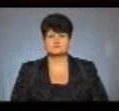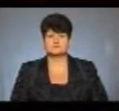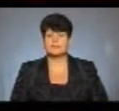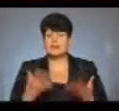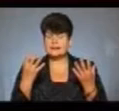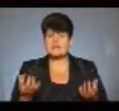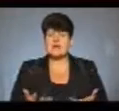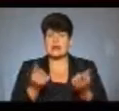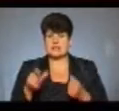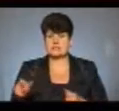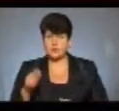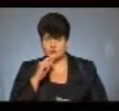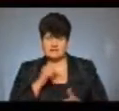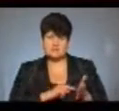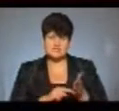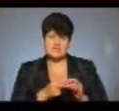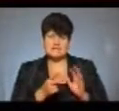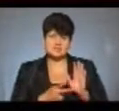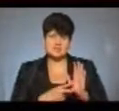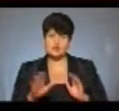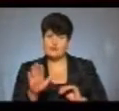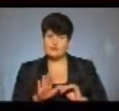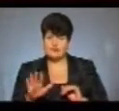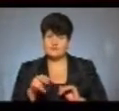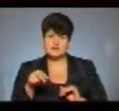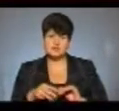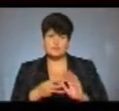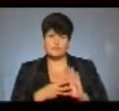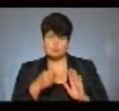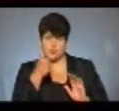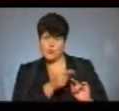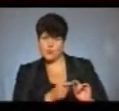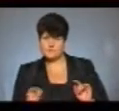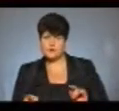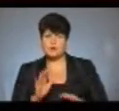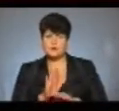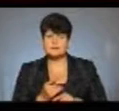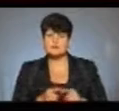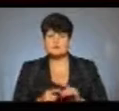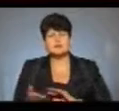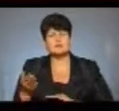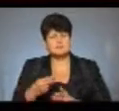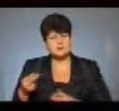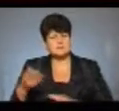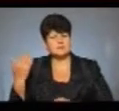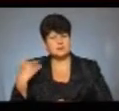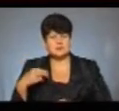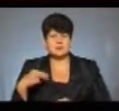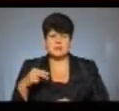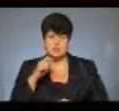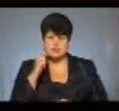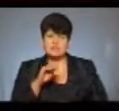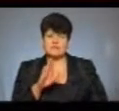День рятівника в Україні відзначають 17 вересня від 2008 року. Указ про це підписав тодішній президент України Віктор